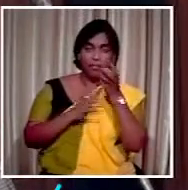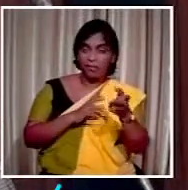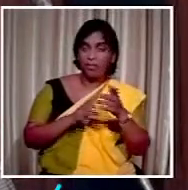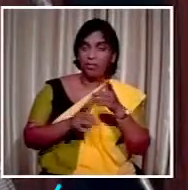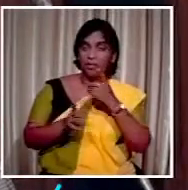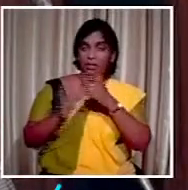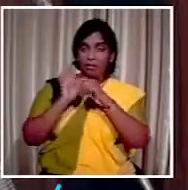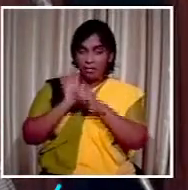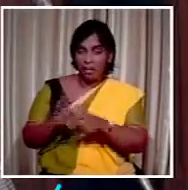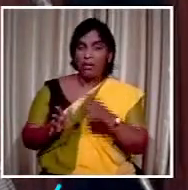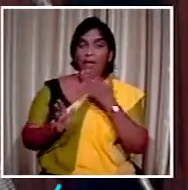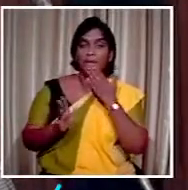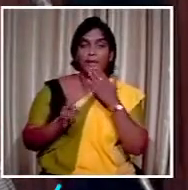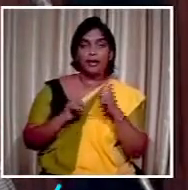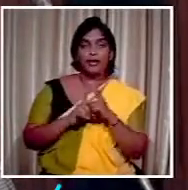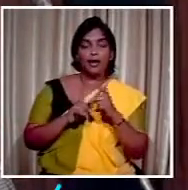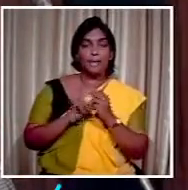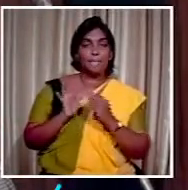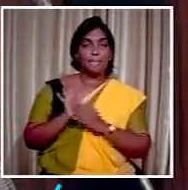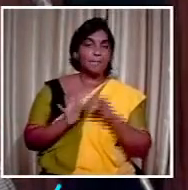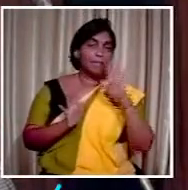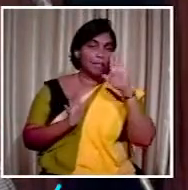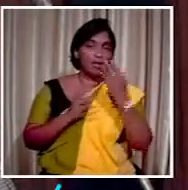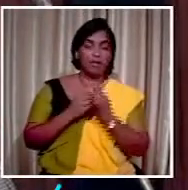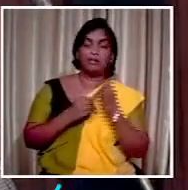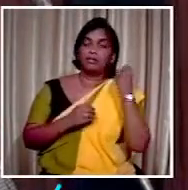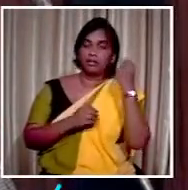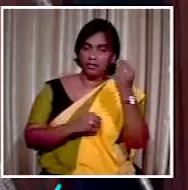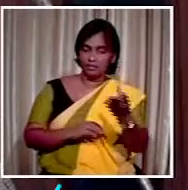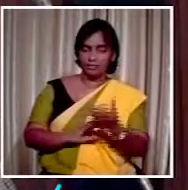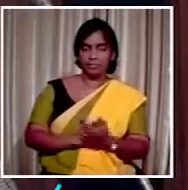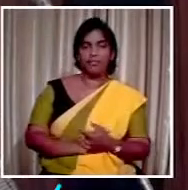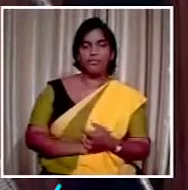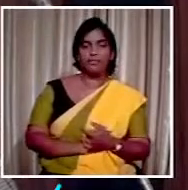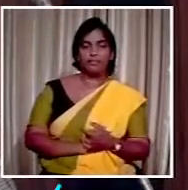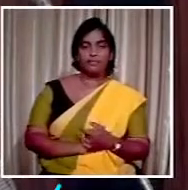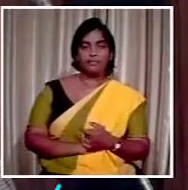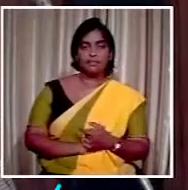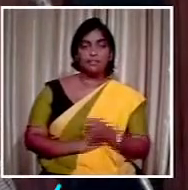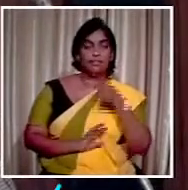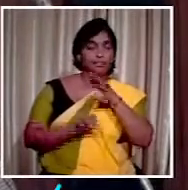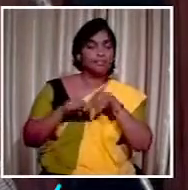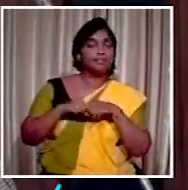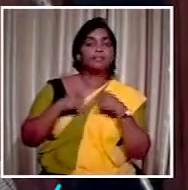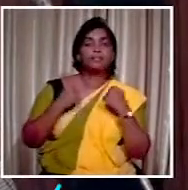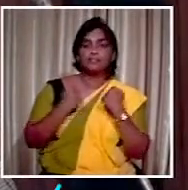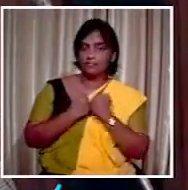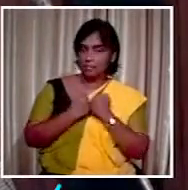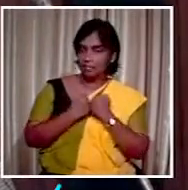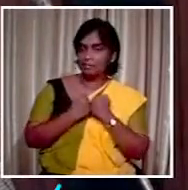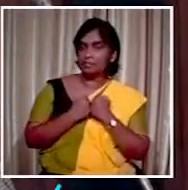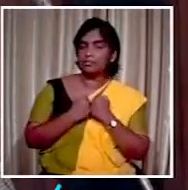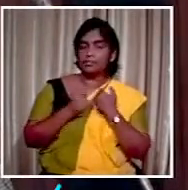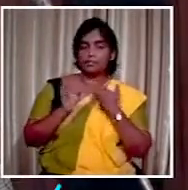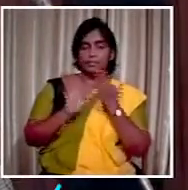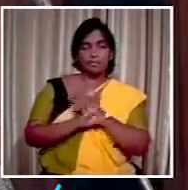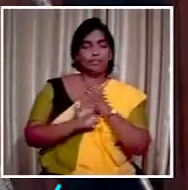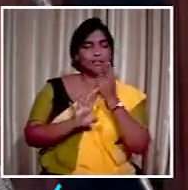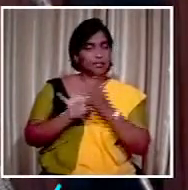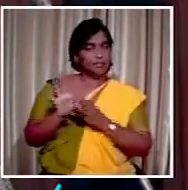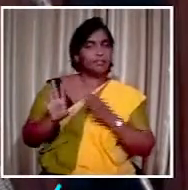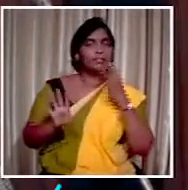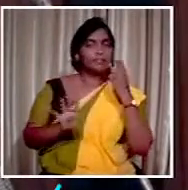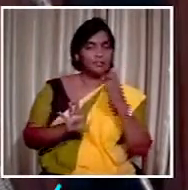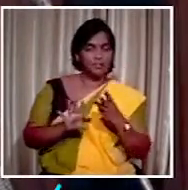වින්දිතයන්ට ඇමරිකානු ඩොලර් මිලියන 5ක ප්‍රදානයක් කළා කියලා. දැන් මම ඒ සංවිධානයට පහුගිය අවුරුදු 3